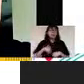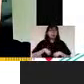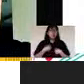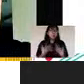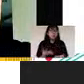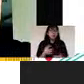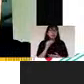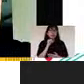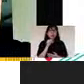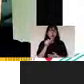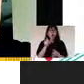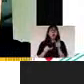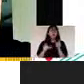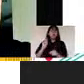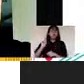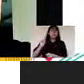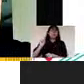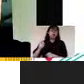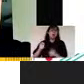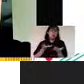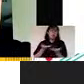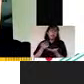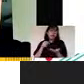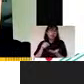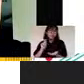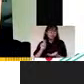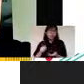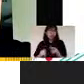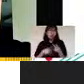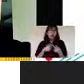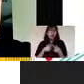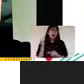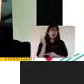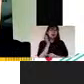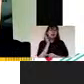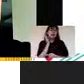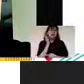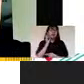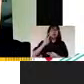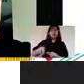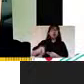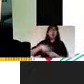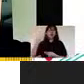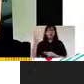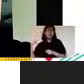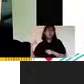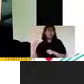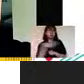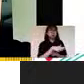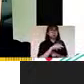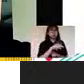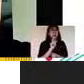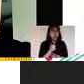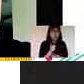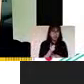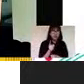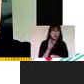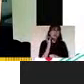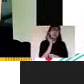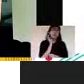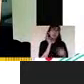tetapi juga sebetulnya terjadi resiko yang datang dari eksternal, yang sifatnya biasanya